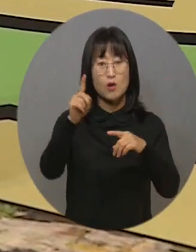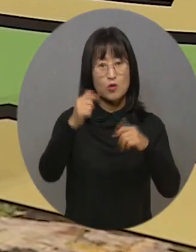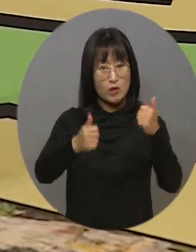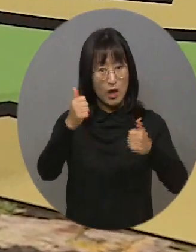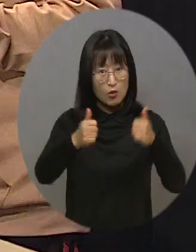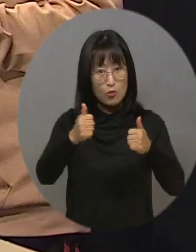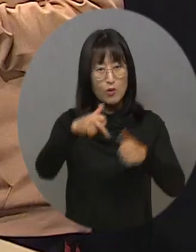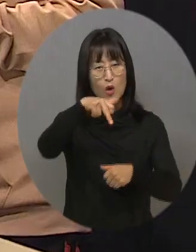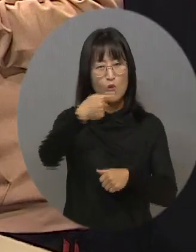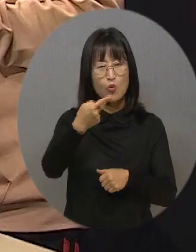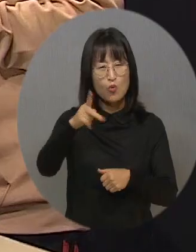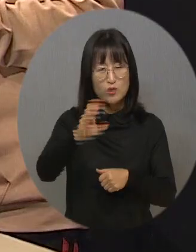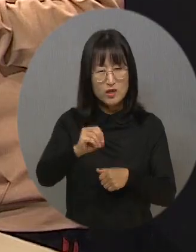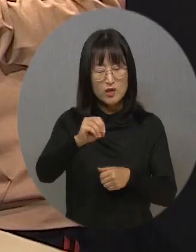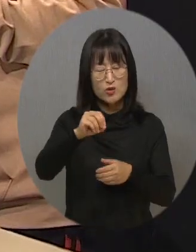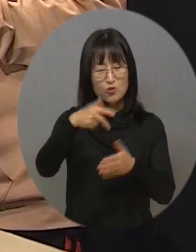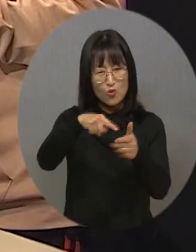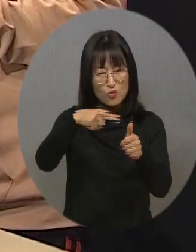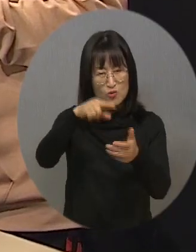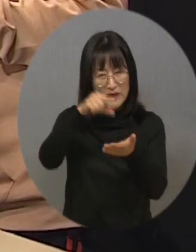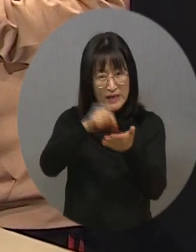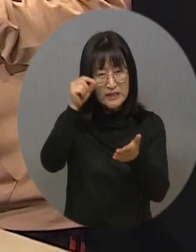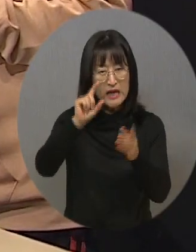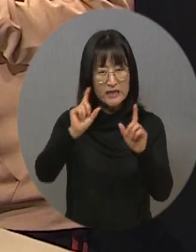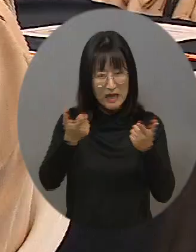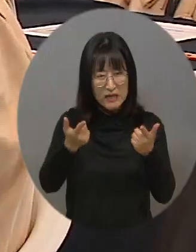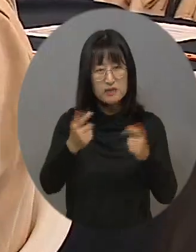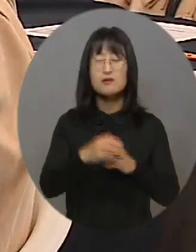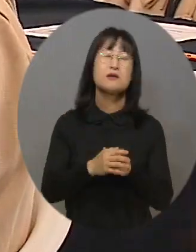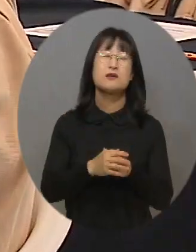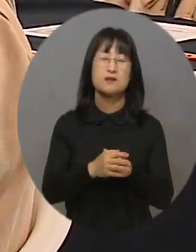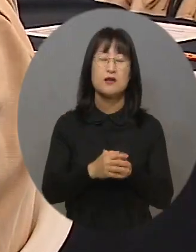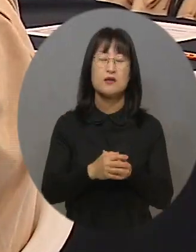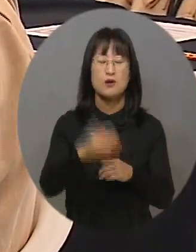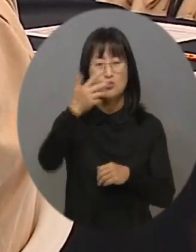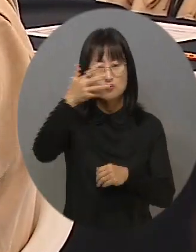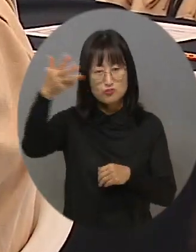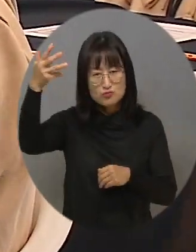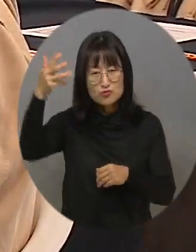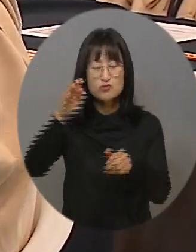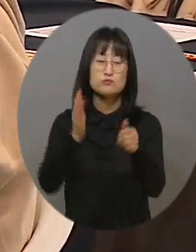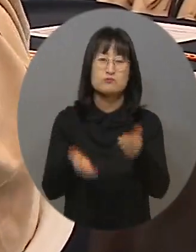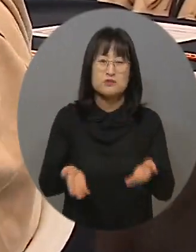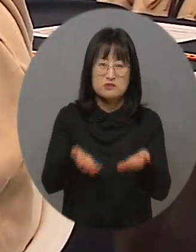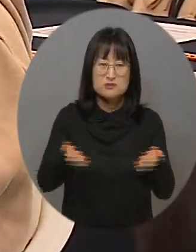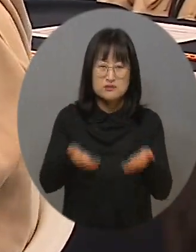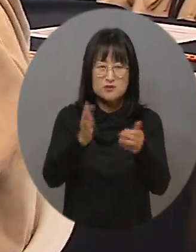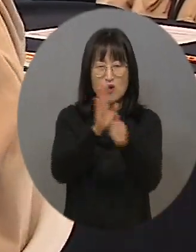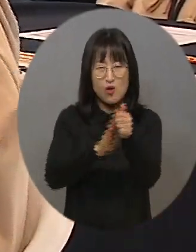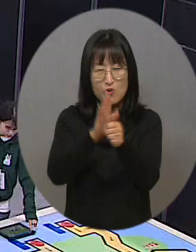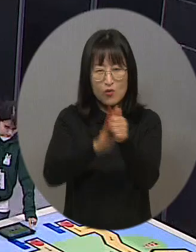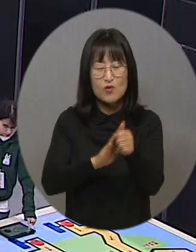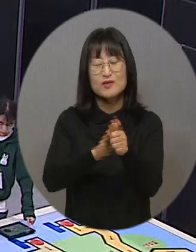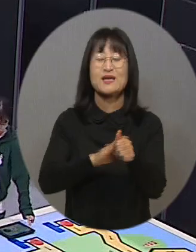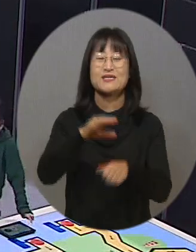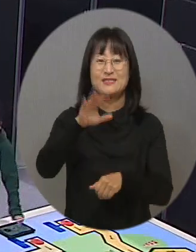코딩 교육에 그치는 것이 아닌 커나가는 장애 청소년들의 꿈을 응원하는 자리가 되길